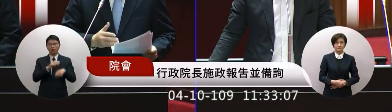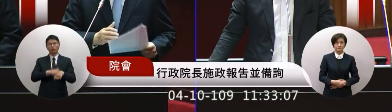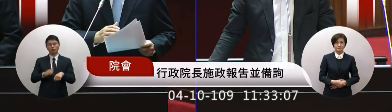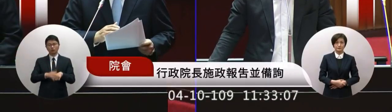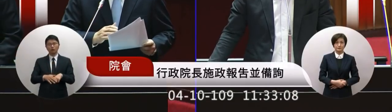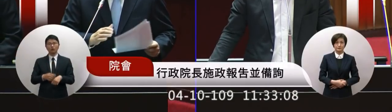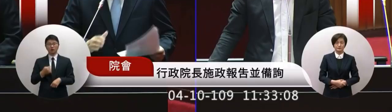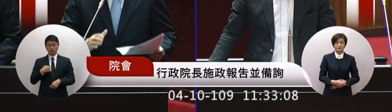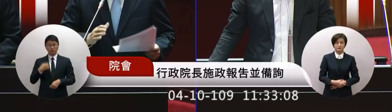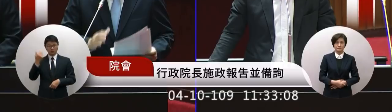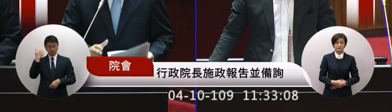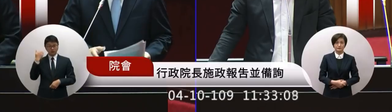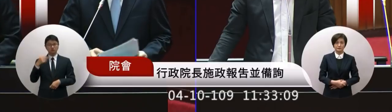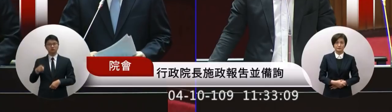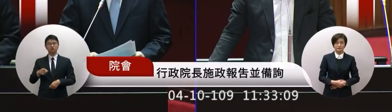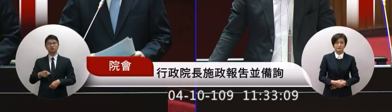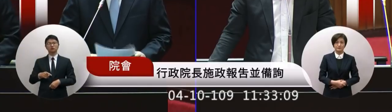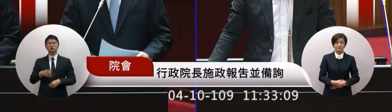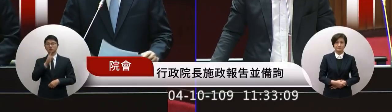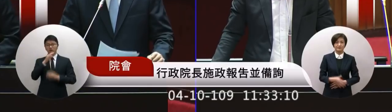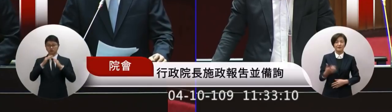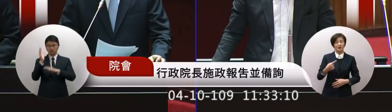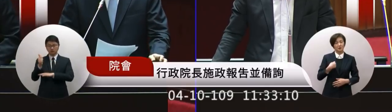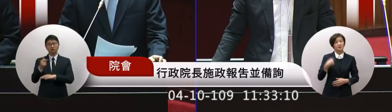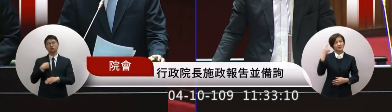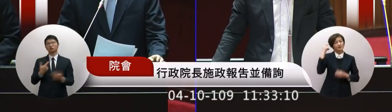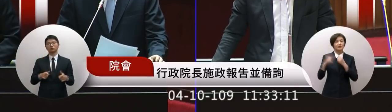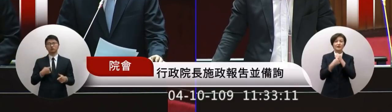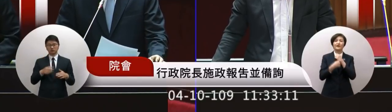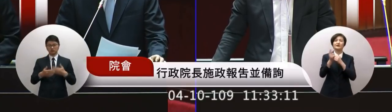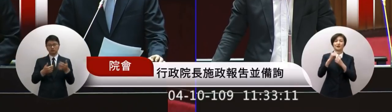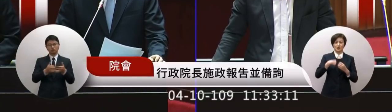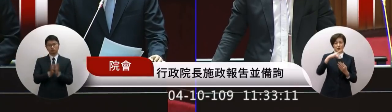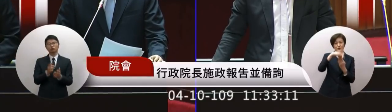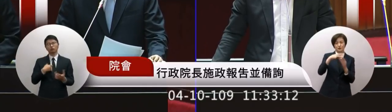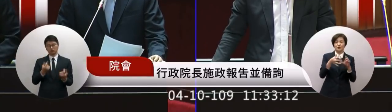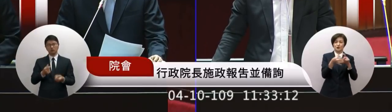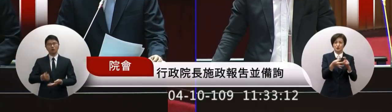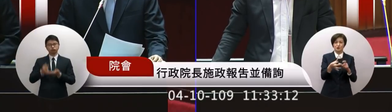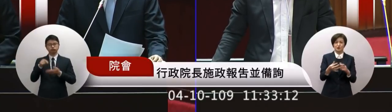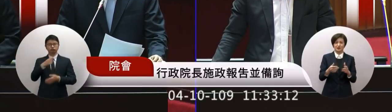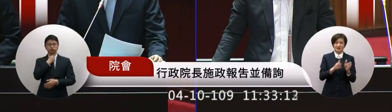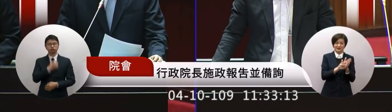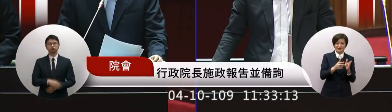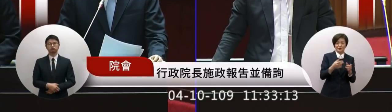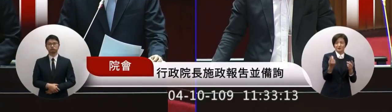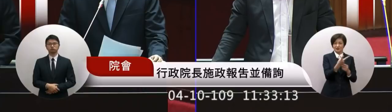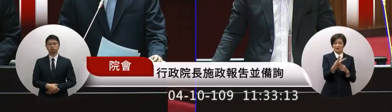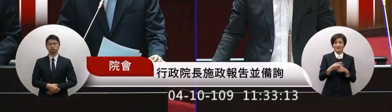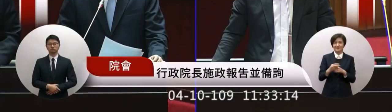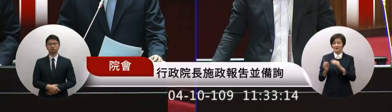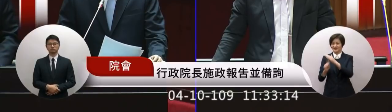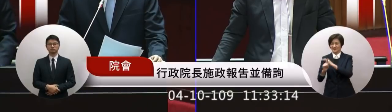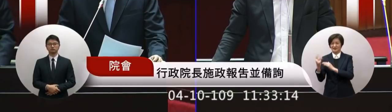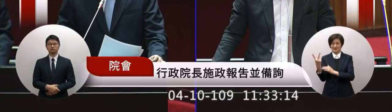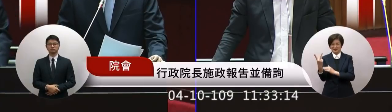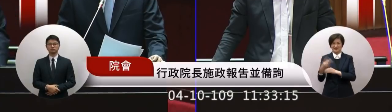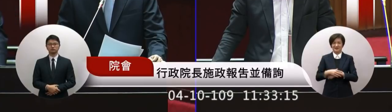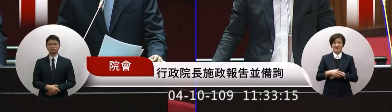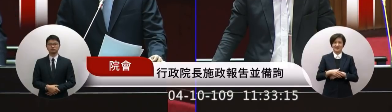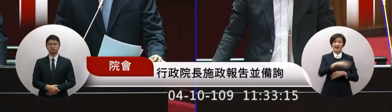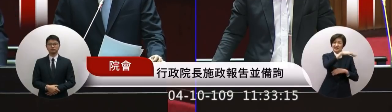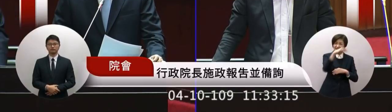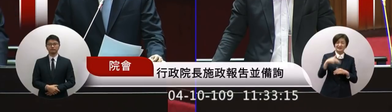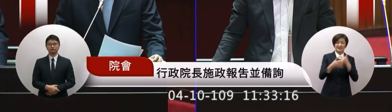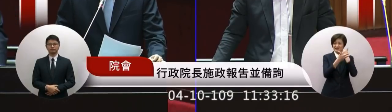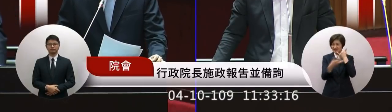交通部长，啊，立场嘛是真一致。 对我来讲哦，我的选区有两支铁路，有两条公路，吼，高速公路。啊，有哪有山，有海，